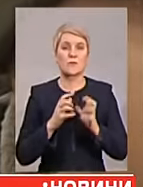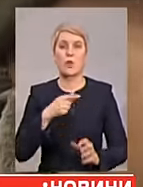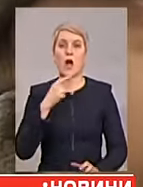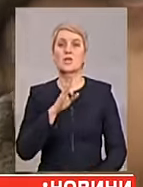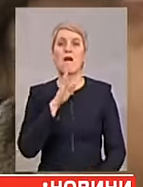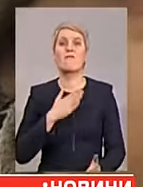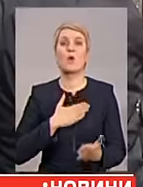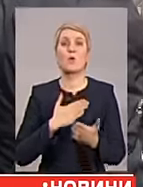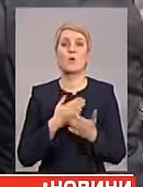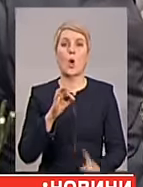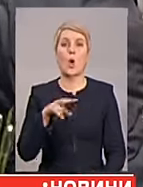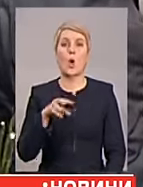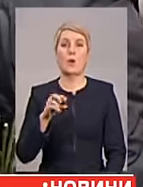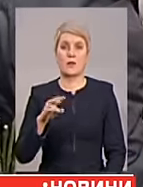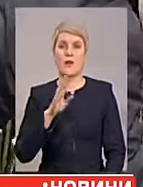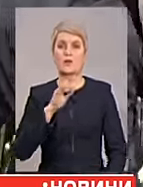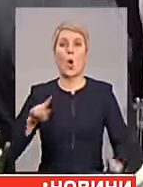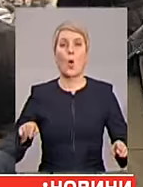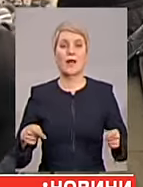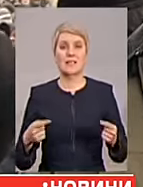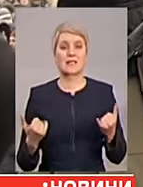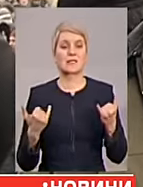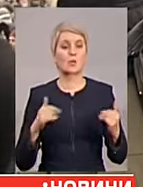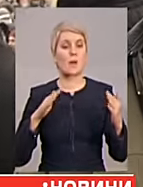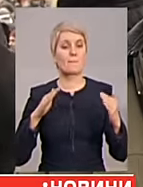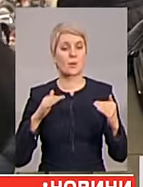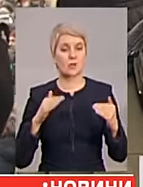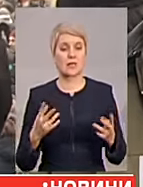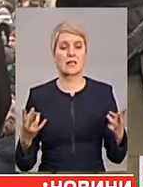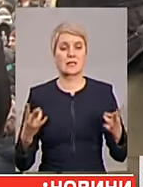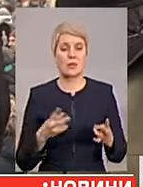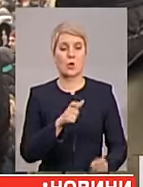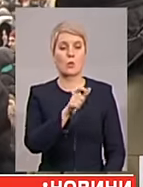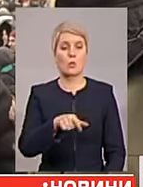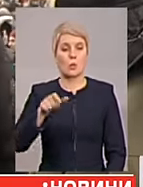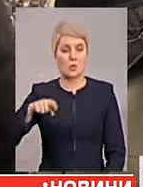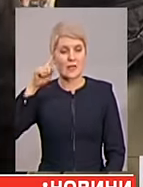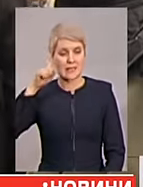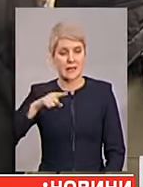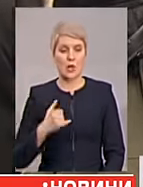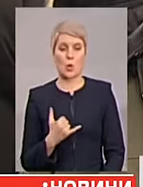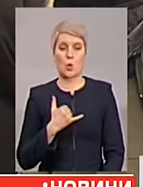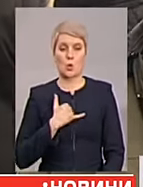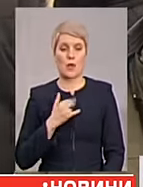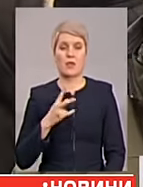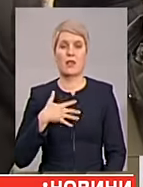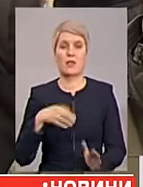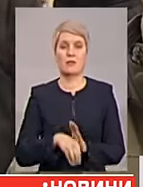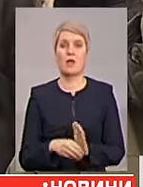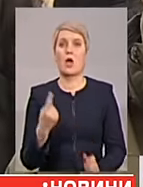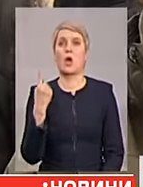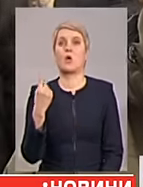Олена вона одна з організаторів сьогоднішнього прощання треба Щоб люди знали що у нас не гине там